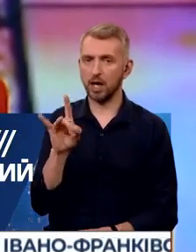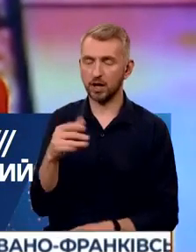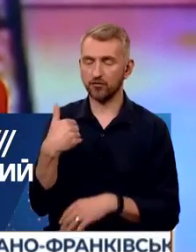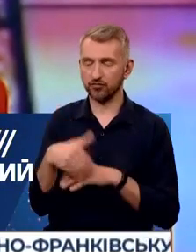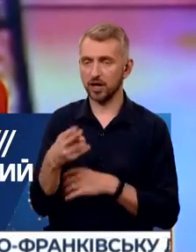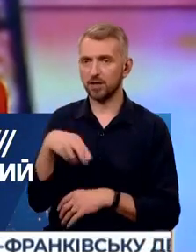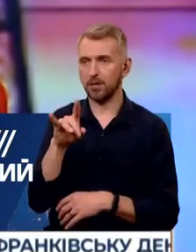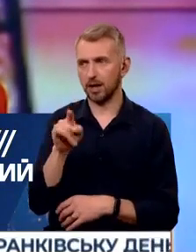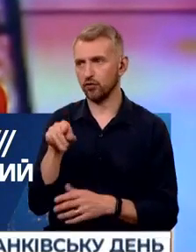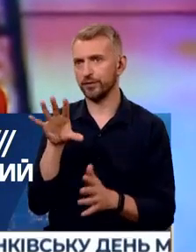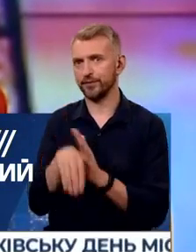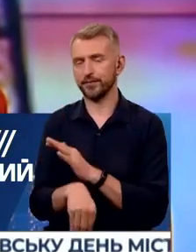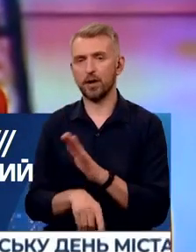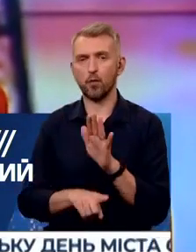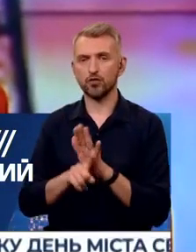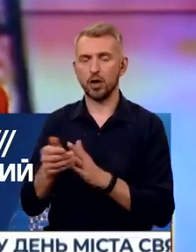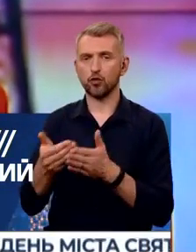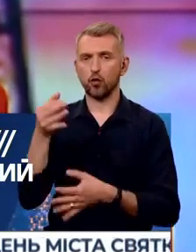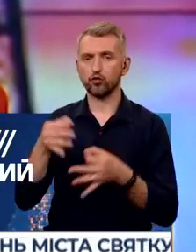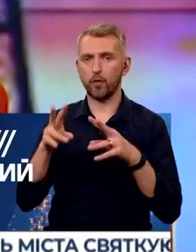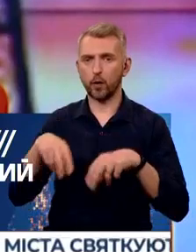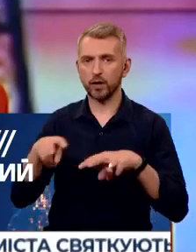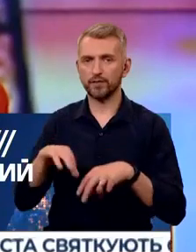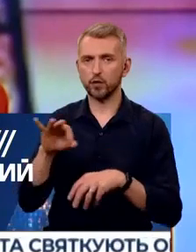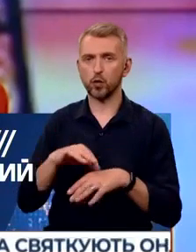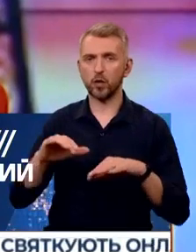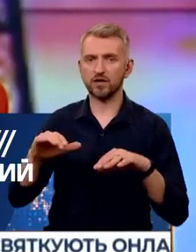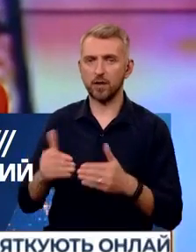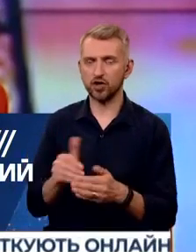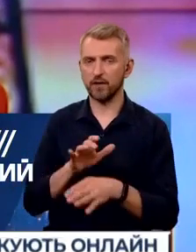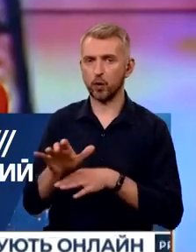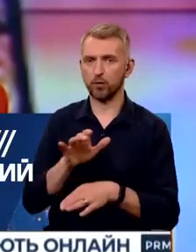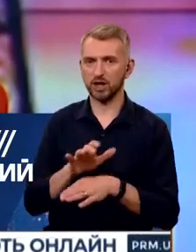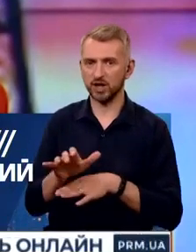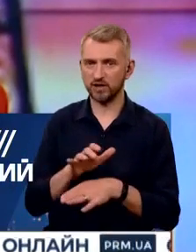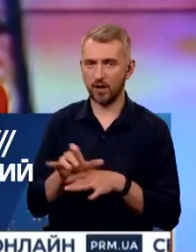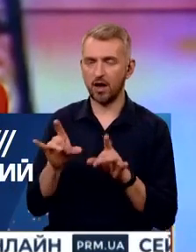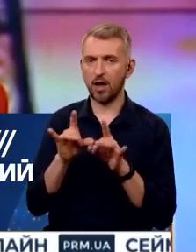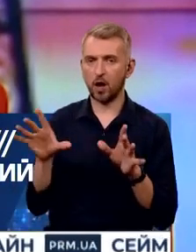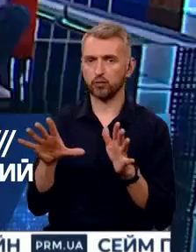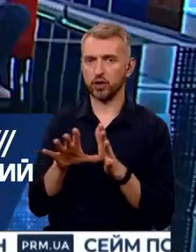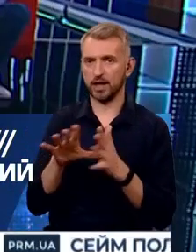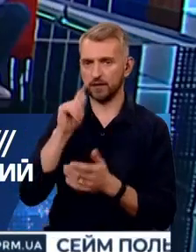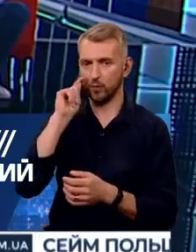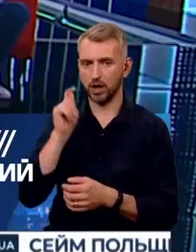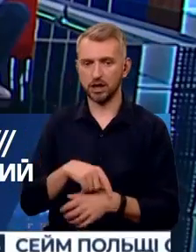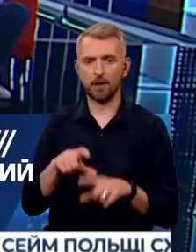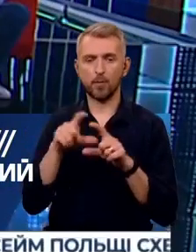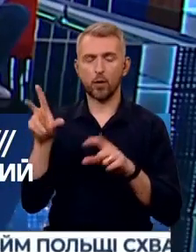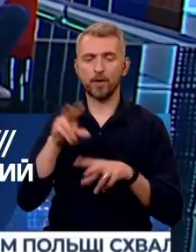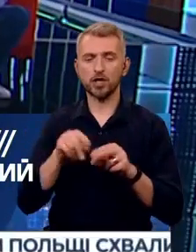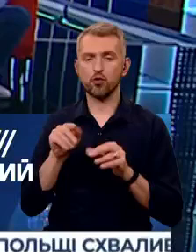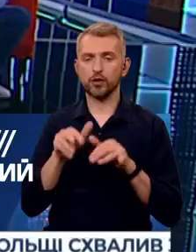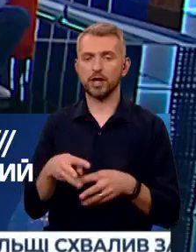і ДБР сюди, почало досудове розслідування щодо зменшення виробництва атомної енергії в Україні. В бюро вважають, що